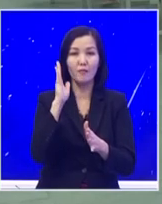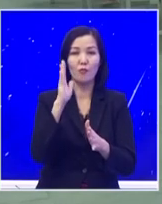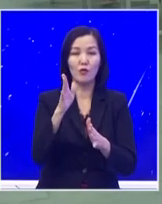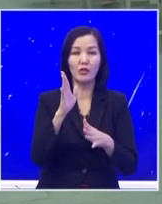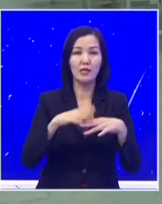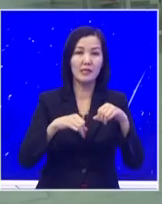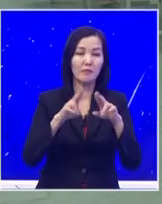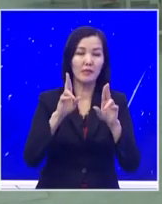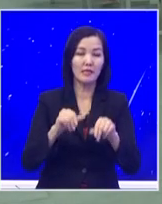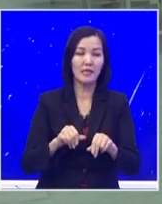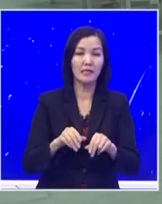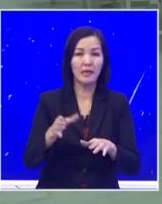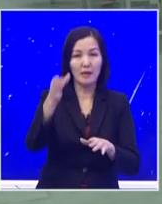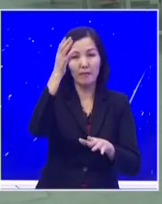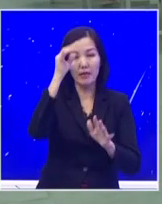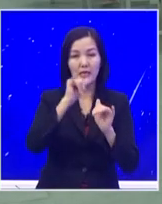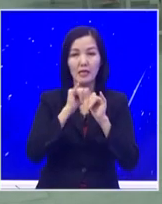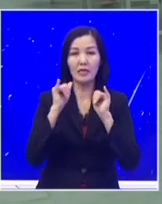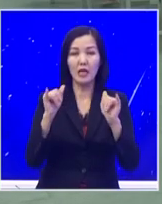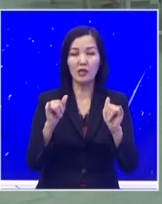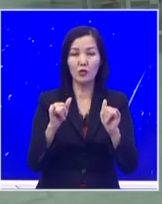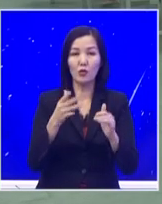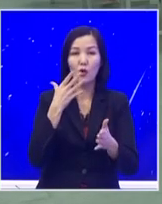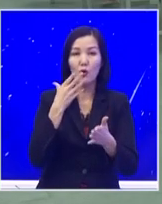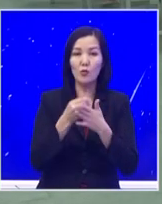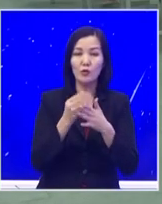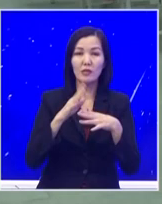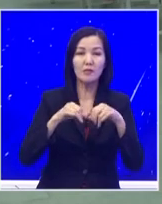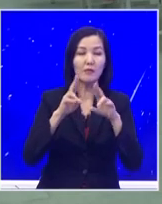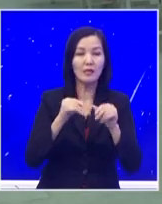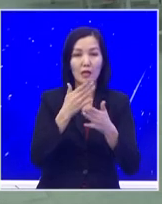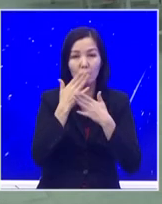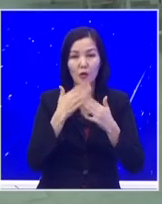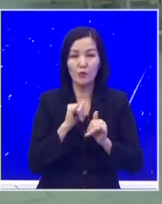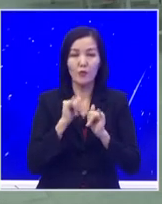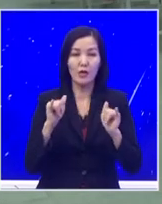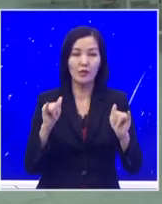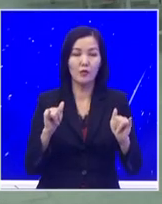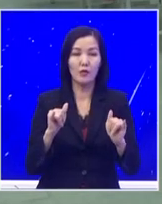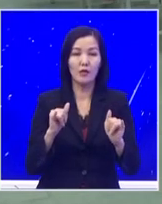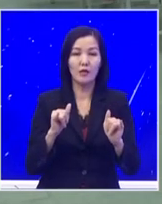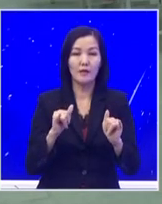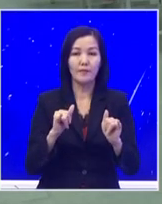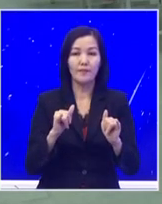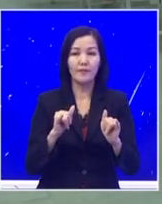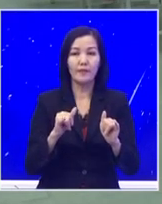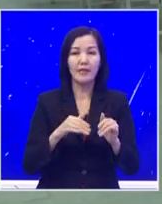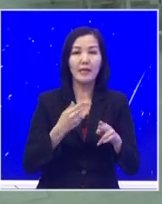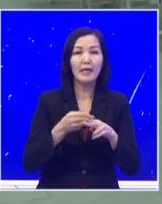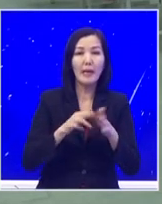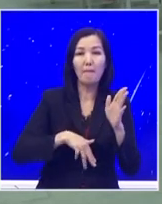маман иелерінің біліктілігін артқызу, өзінің мамандығына деген қызығушылығын арттыру және ішінен